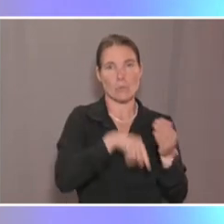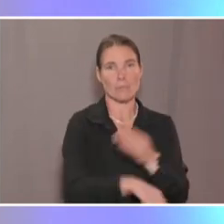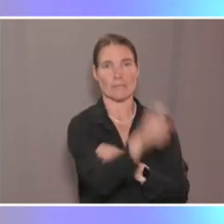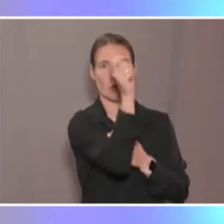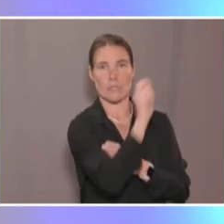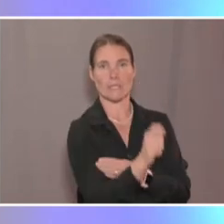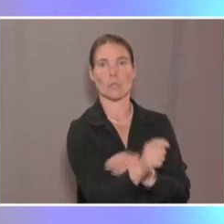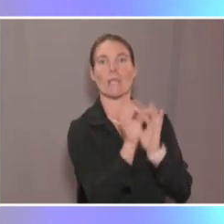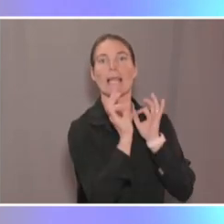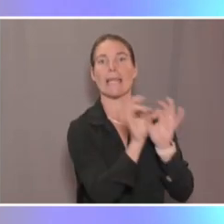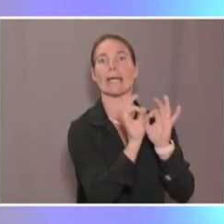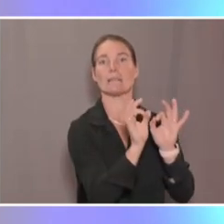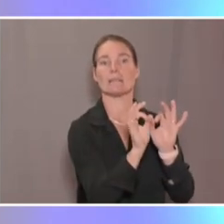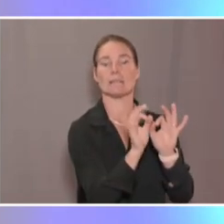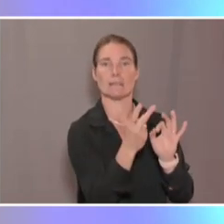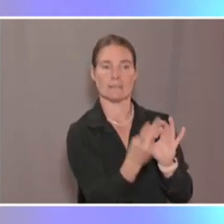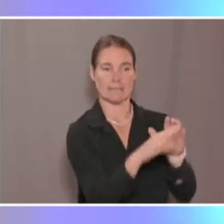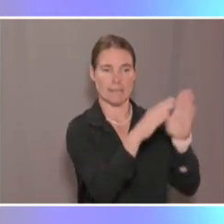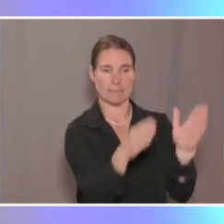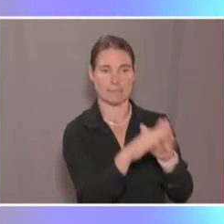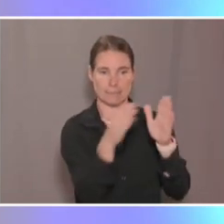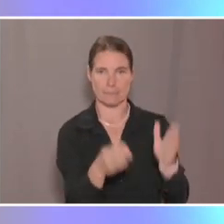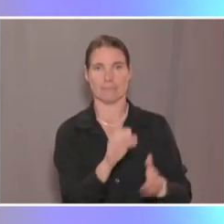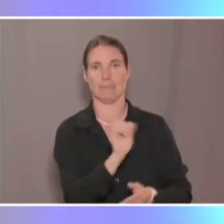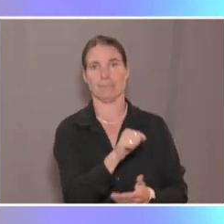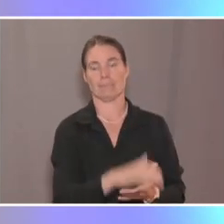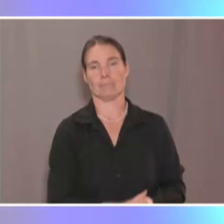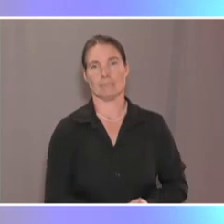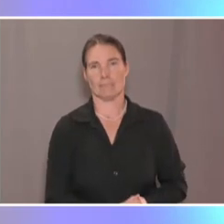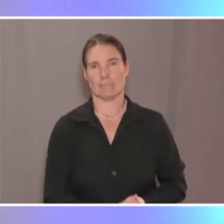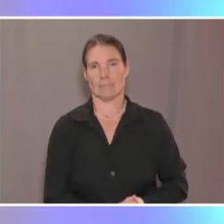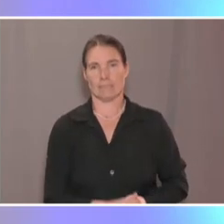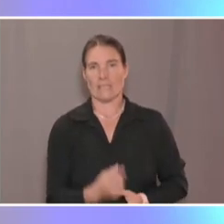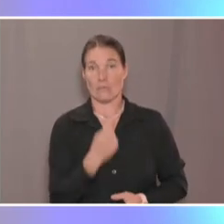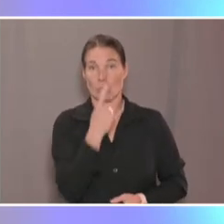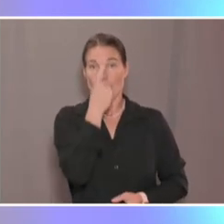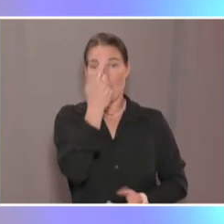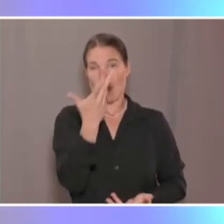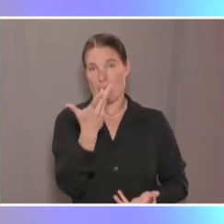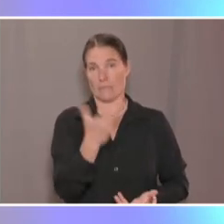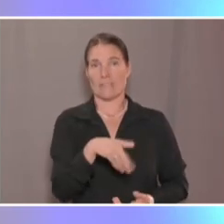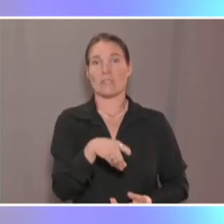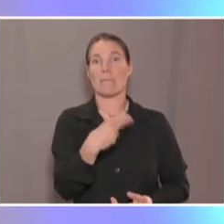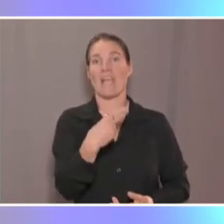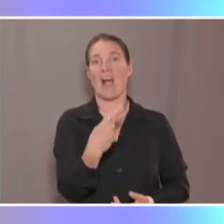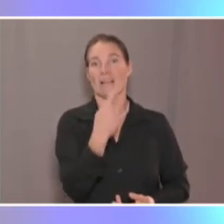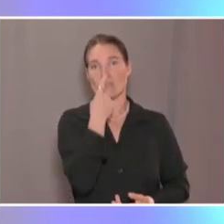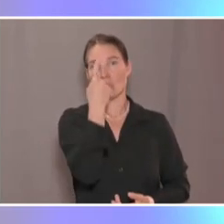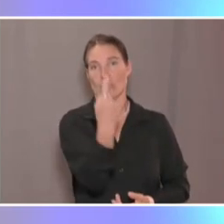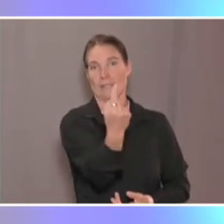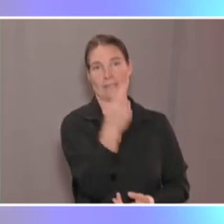Lehrenden konnten zwei Baracken des Heinz-Krei-Lagers genutzt werden. Zufall führte die PH hierher, mehr